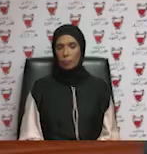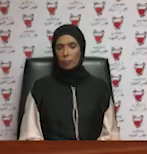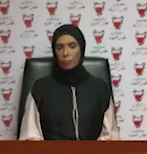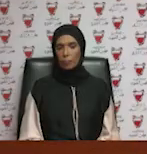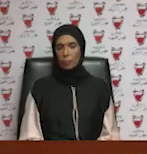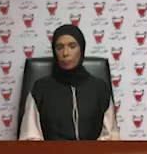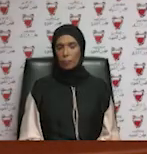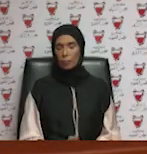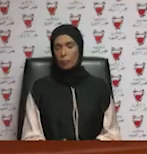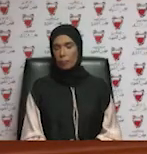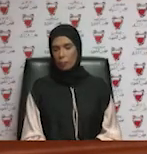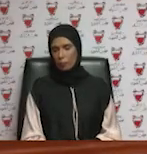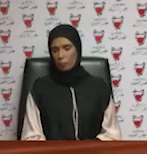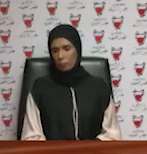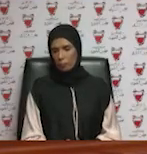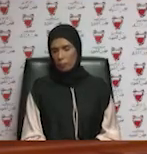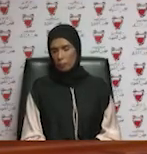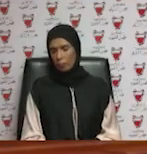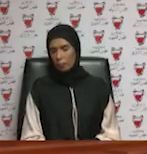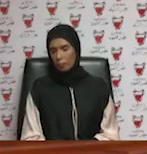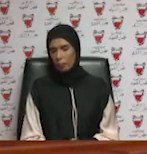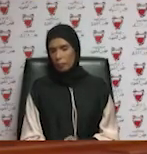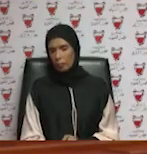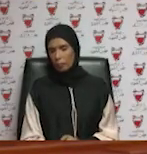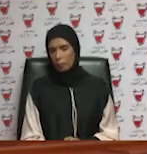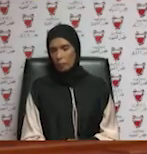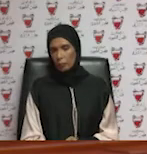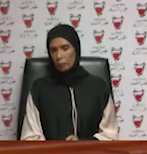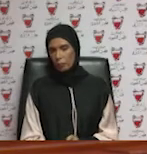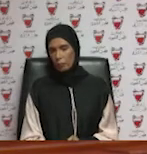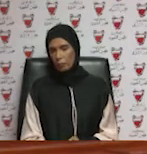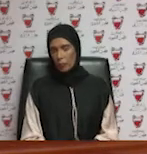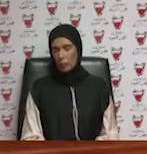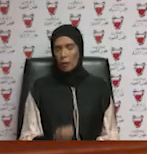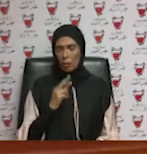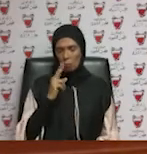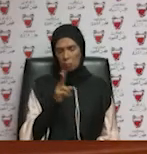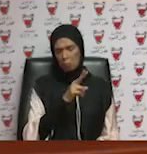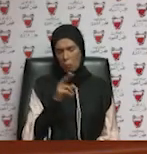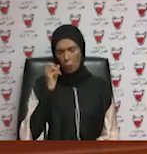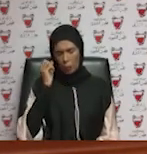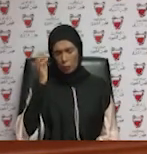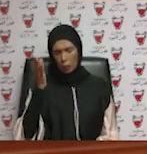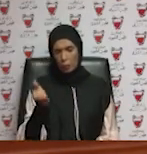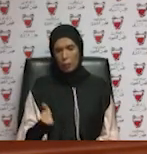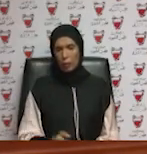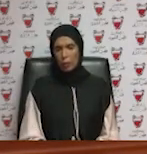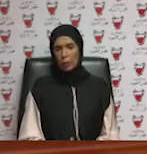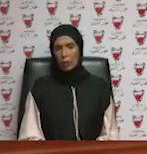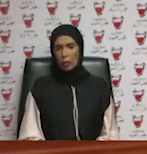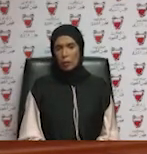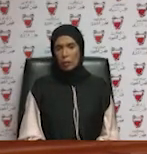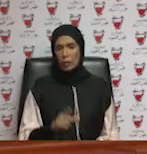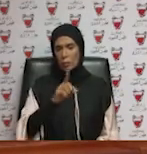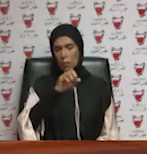شكراً سيد الرئيس. سيد الرئيس، يسمح للزملاء مقدمي الاقتراح ربما أن أختلف معهم في رأيهم. يعني هو